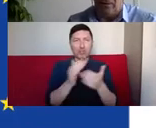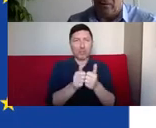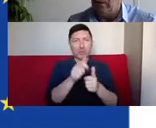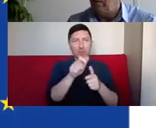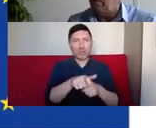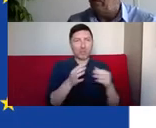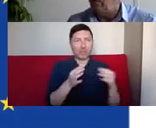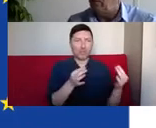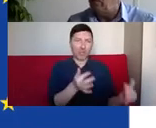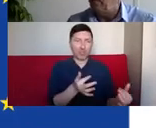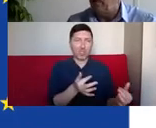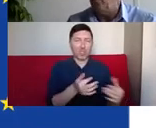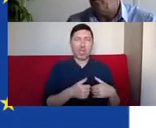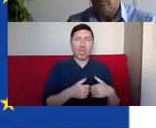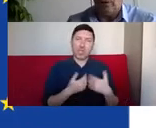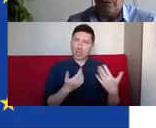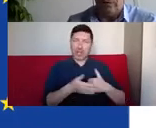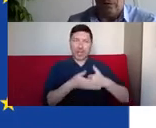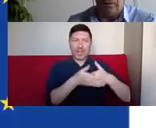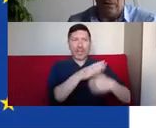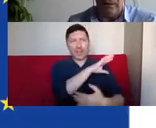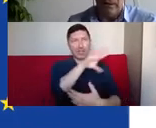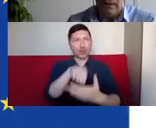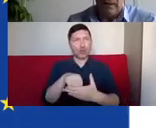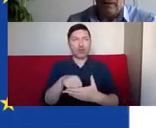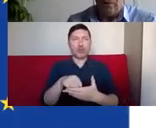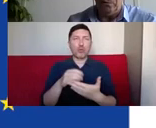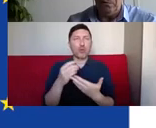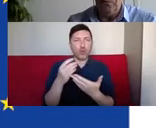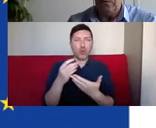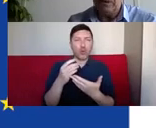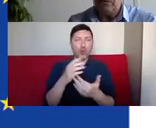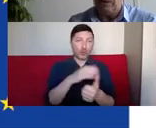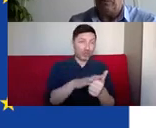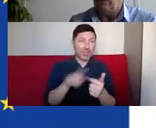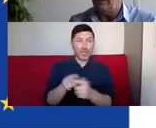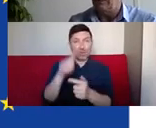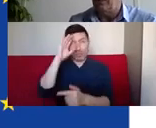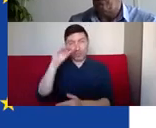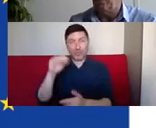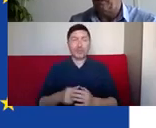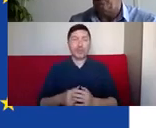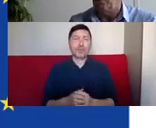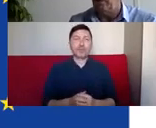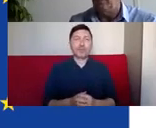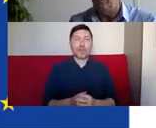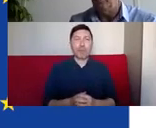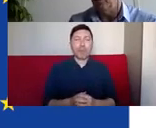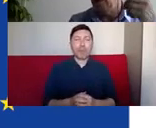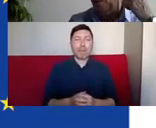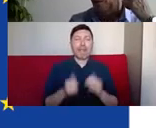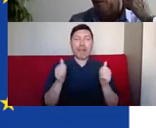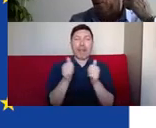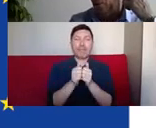dans leur inclusion dans la vie sociale et professionnelle. Continuer à œuvrer aussi sur le déploiement de la Semaine européenne pour l'emploi des